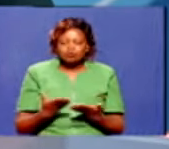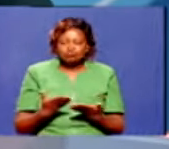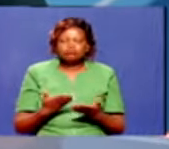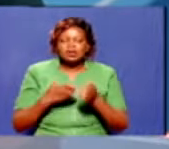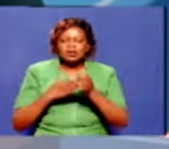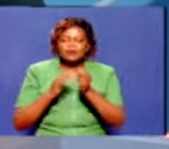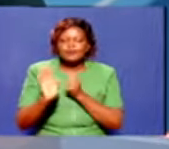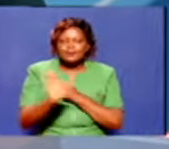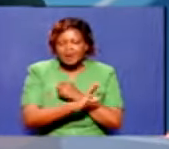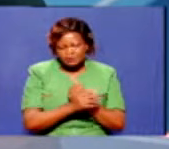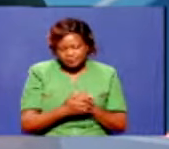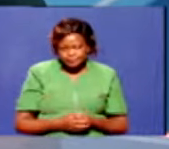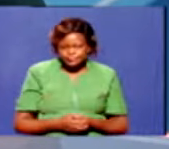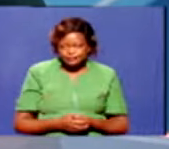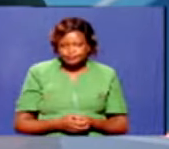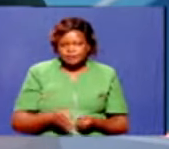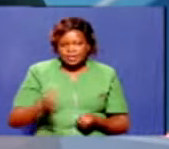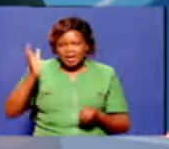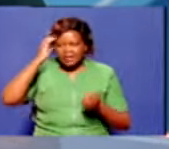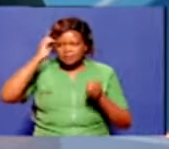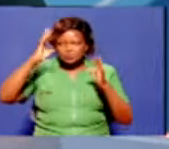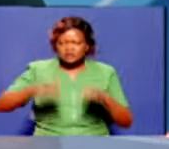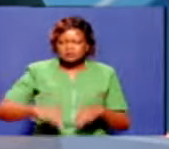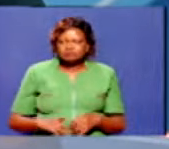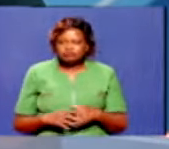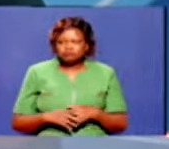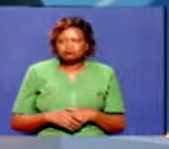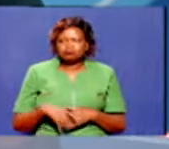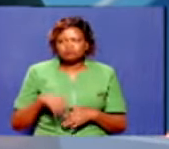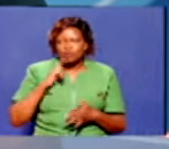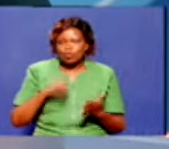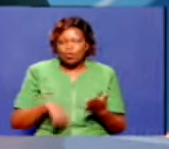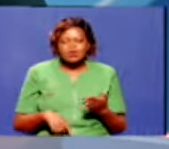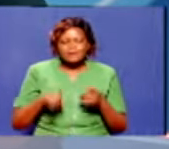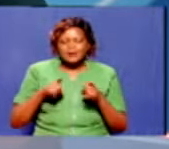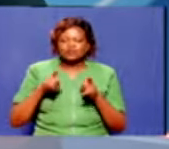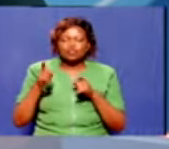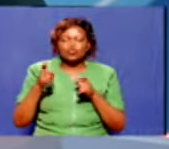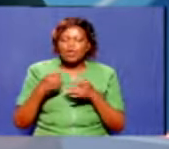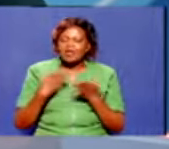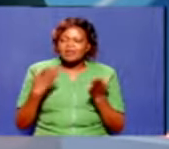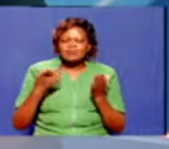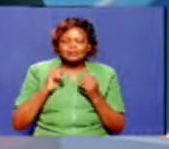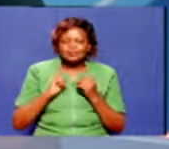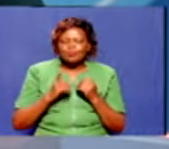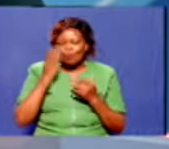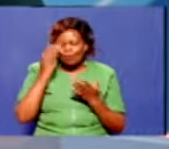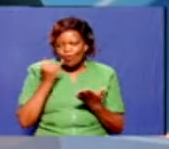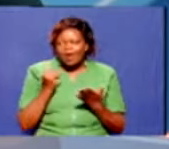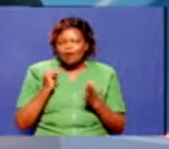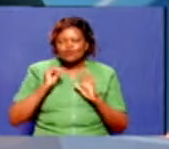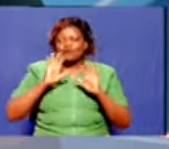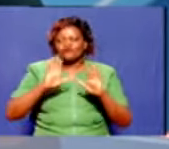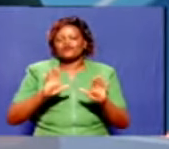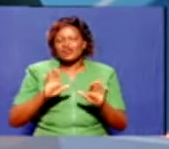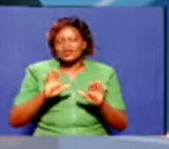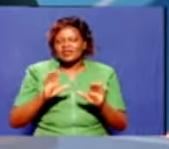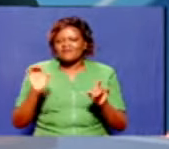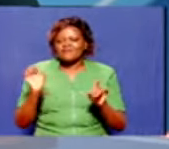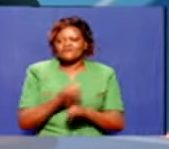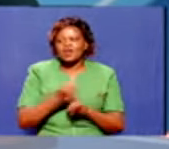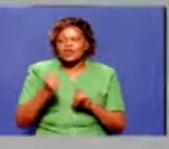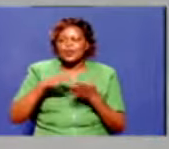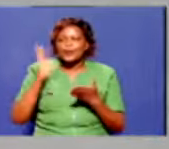anavyoripoti, walimu wakuu wameagiza kudhibiti aina yote ya utovu wa nidhamu ili kuepusha hali ya machafuko zaidi